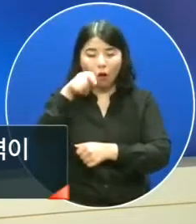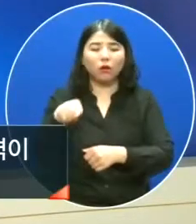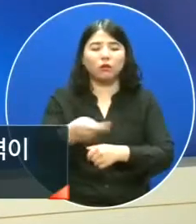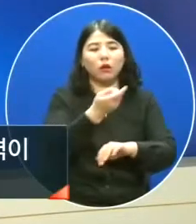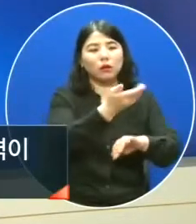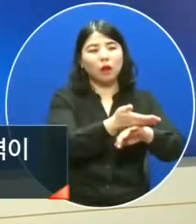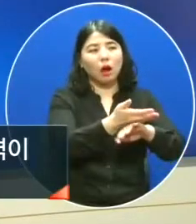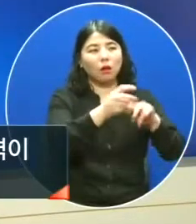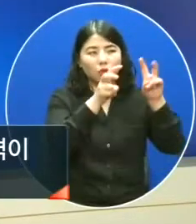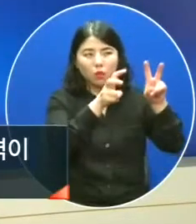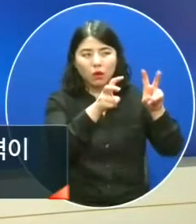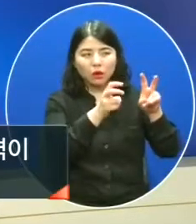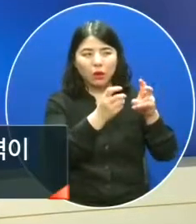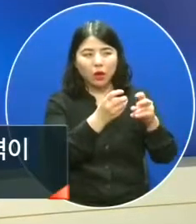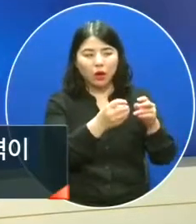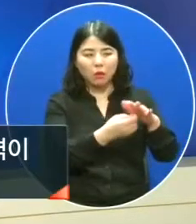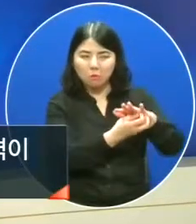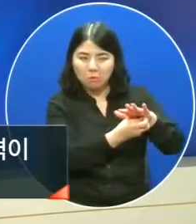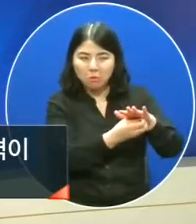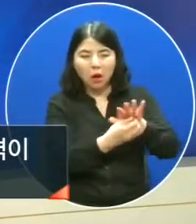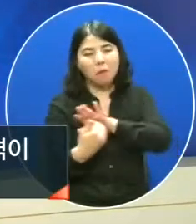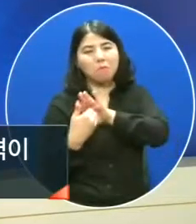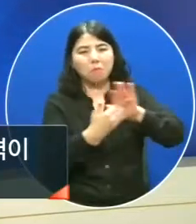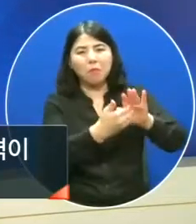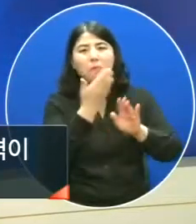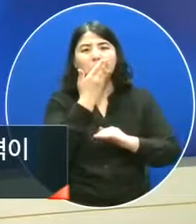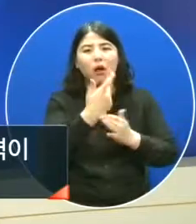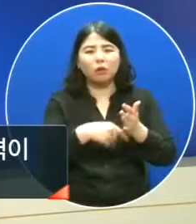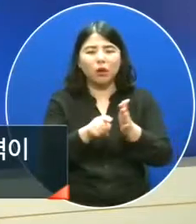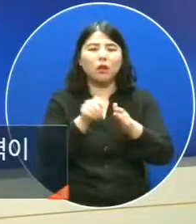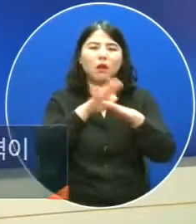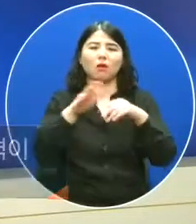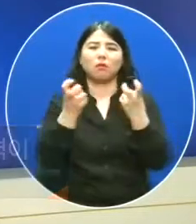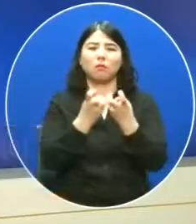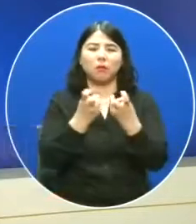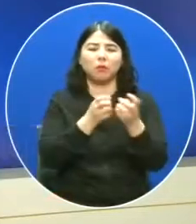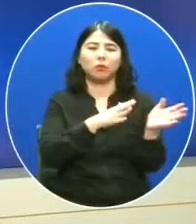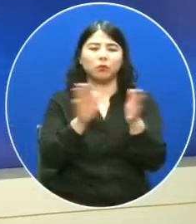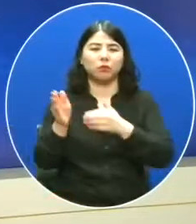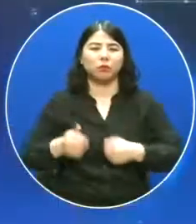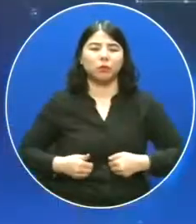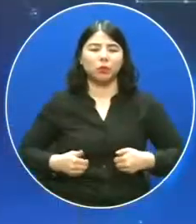있다면 건설업자들의 꼼수를 막을 수 있는 대책 마련을 촉구해야 합니다.